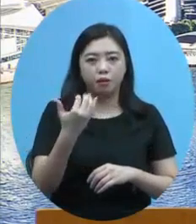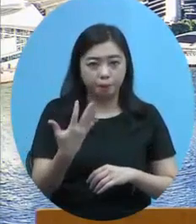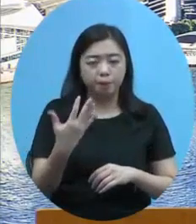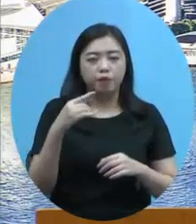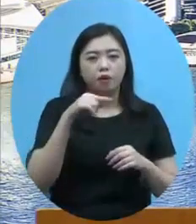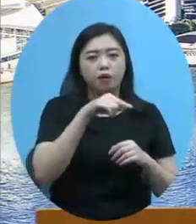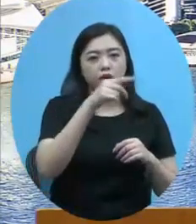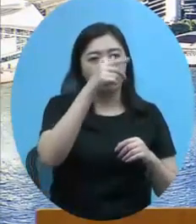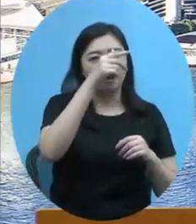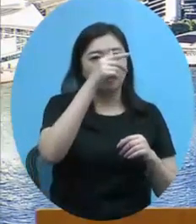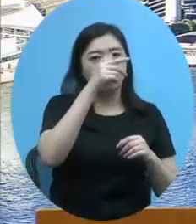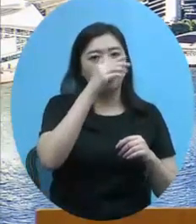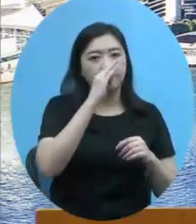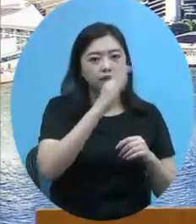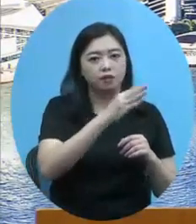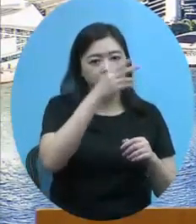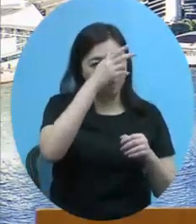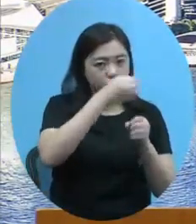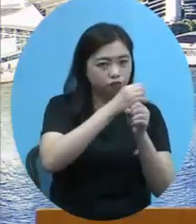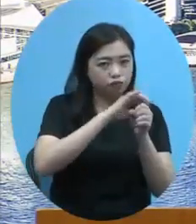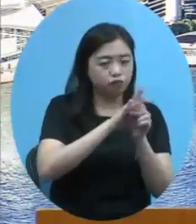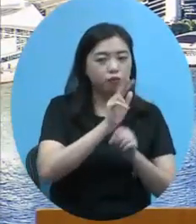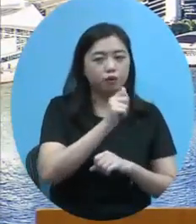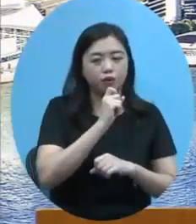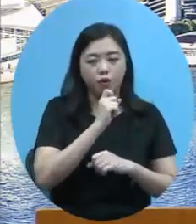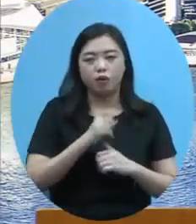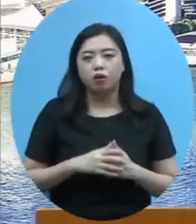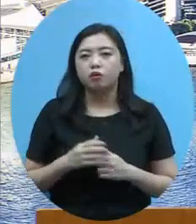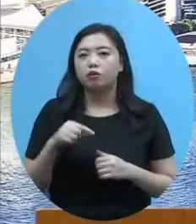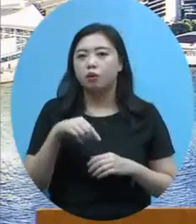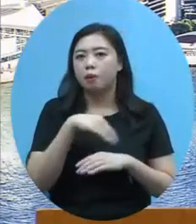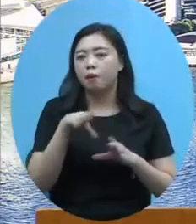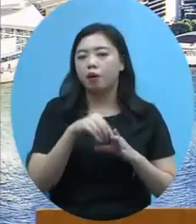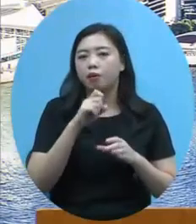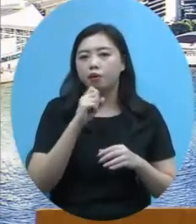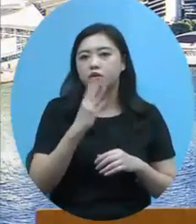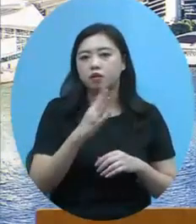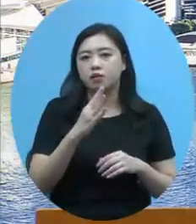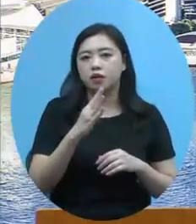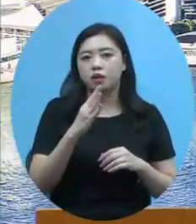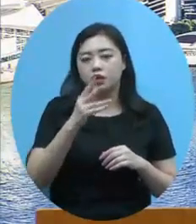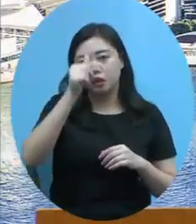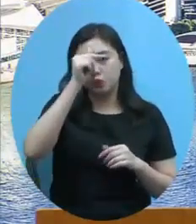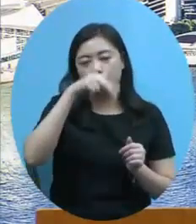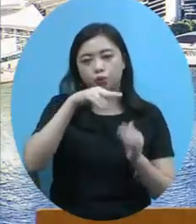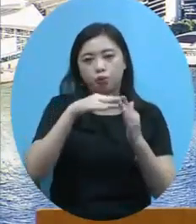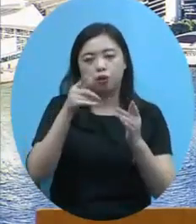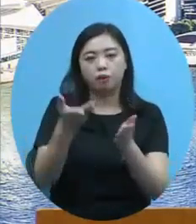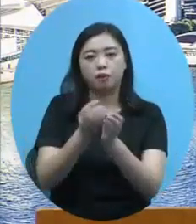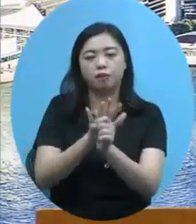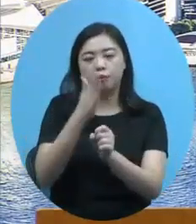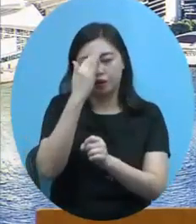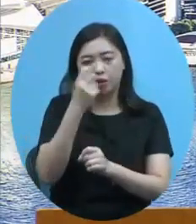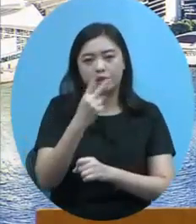係直接經核酸檢測陽性嘅樣本，咁當中包括有44宗係醫院管理局確診，